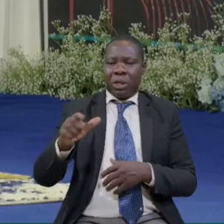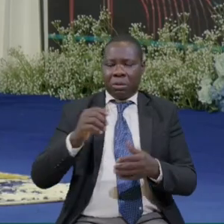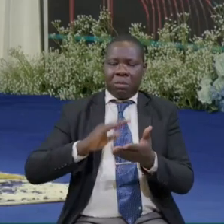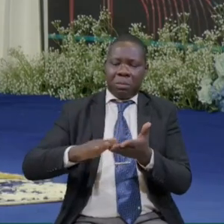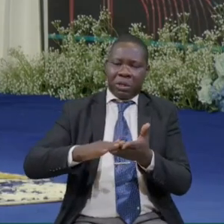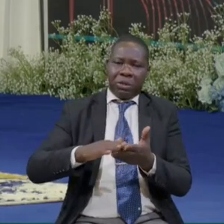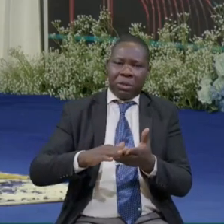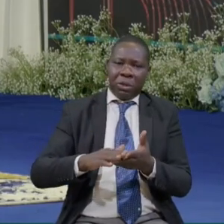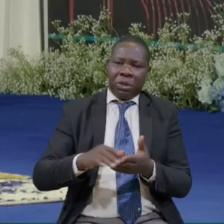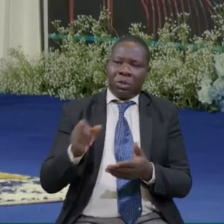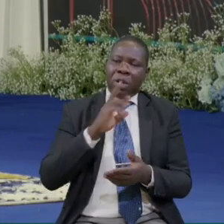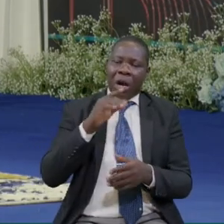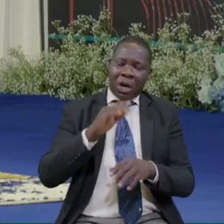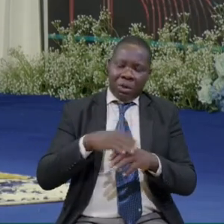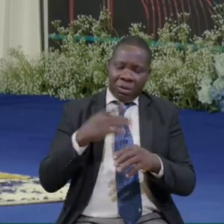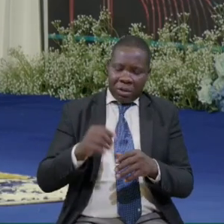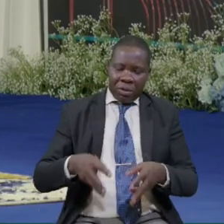tu es